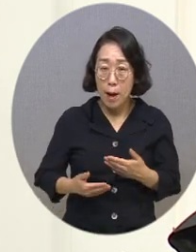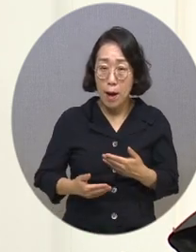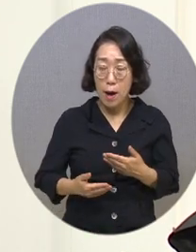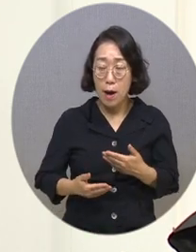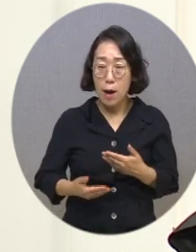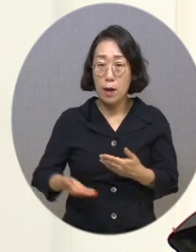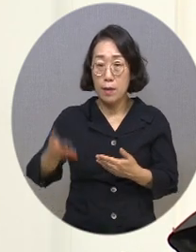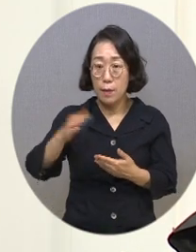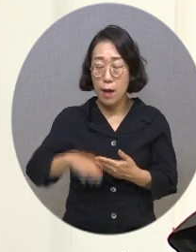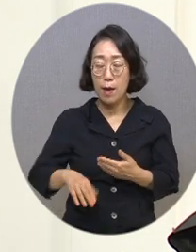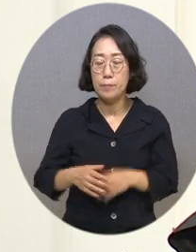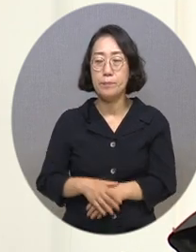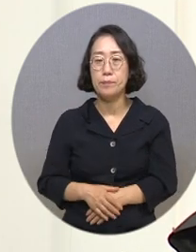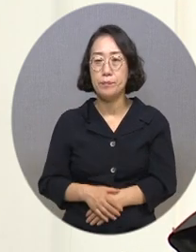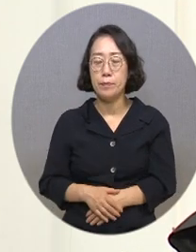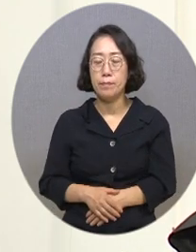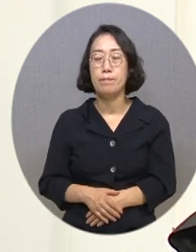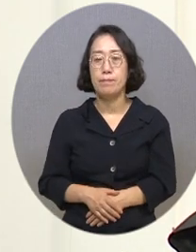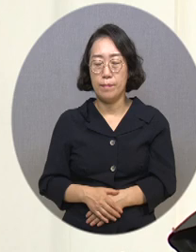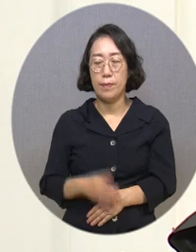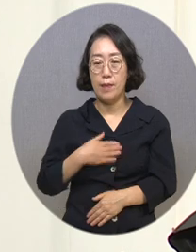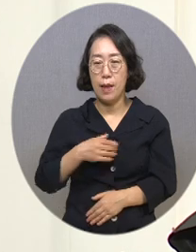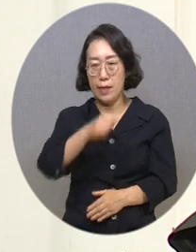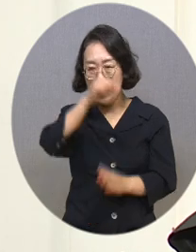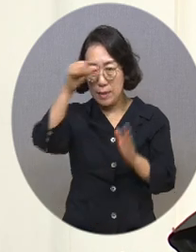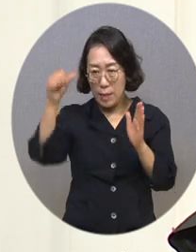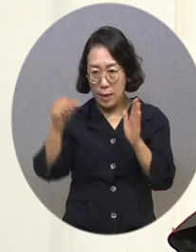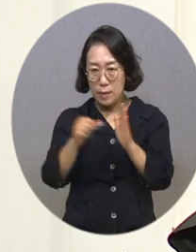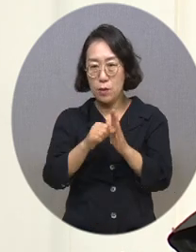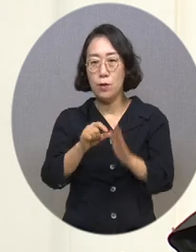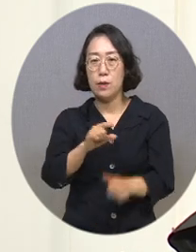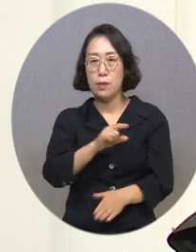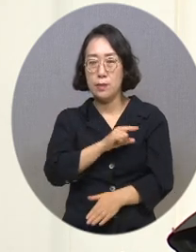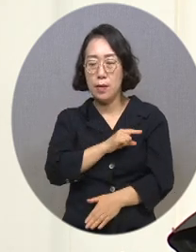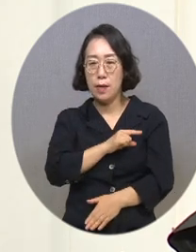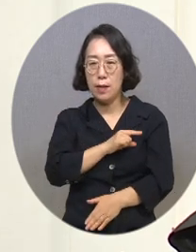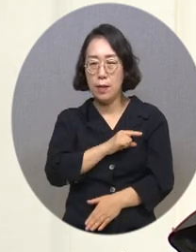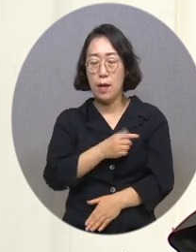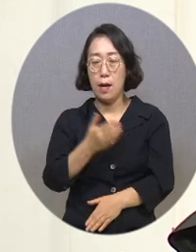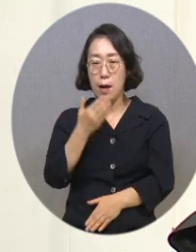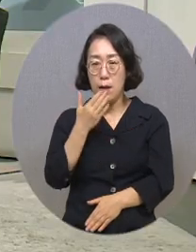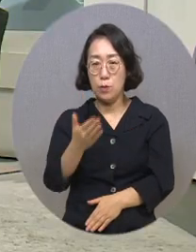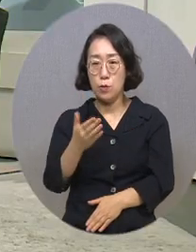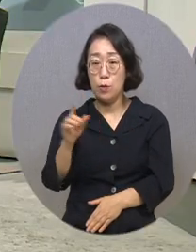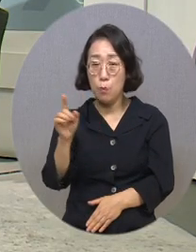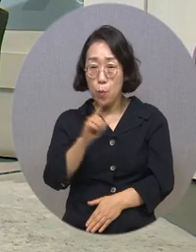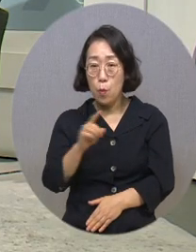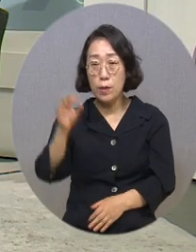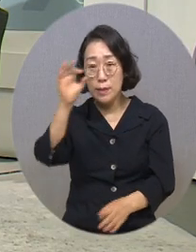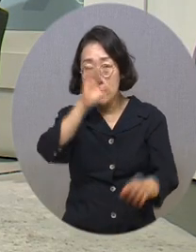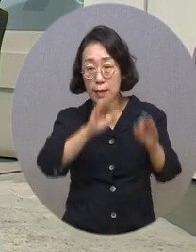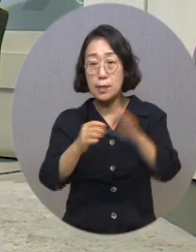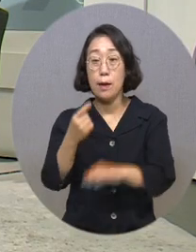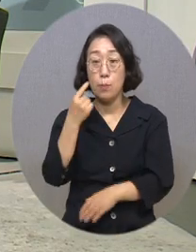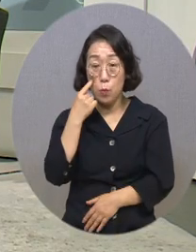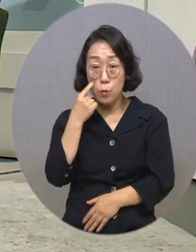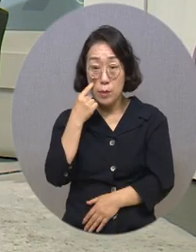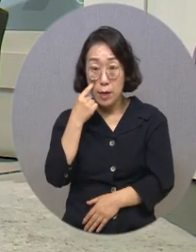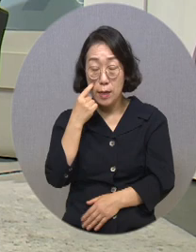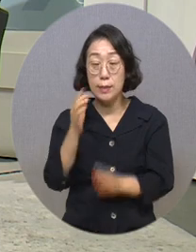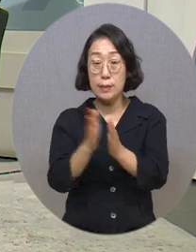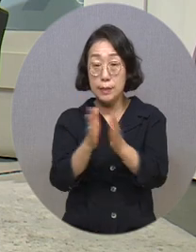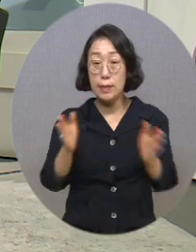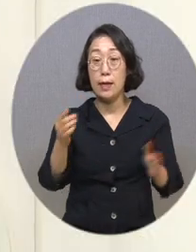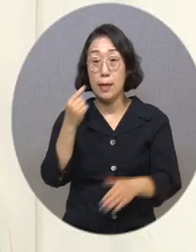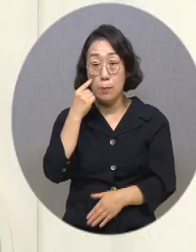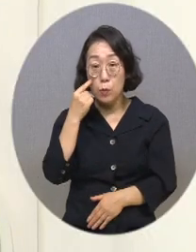다 내려놓고 그래, 내 인생에서 내가 가능성을 스스로 열어보자. 뭐 할 수 있는지 찾아보면 되지? 그래서